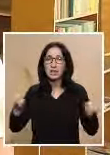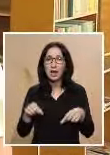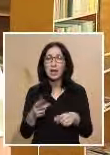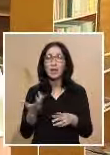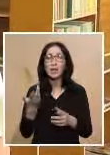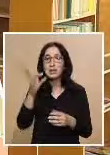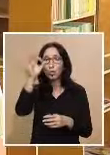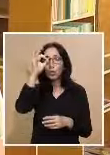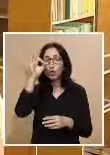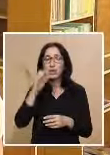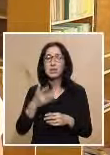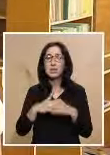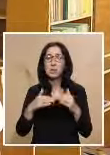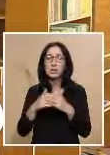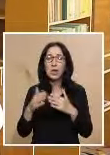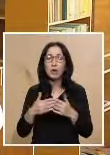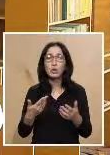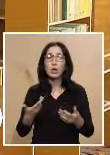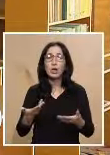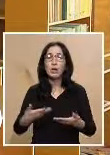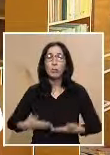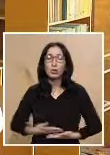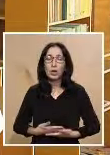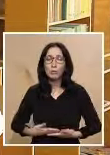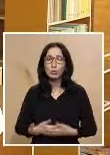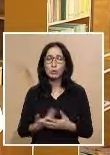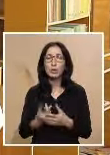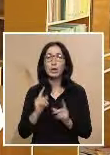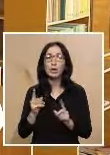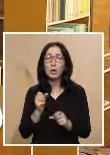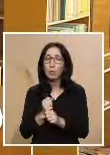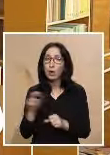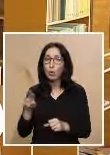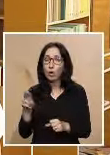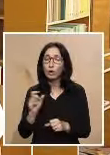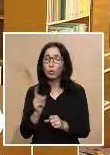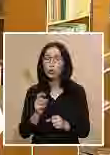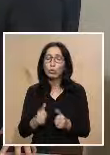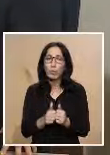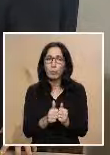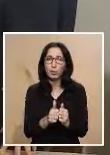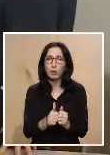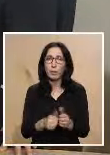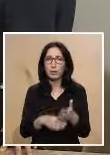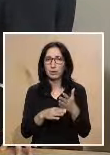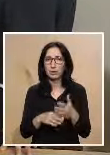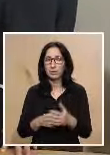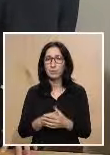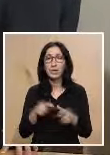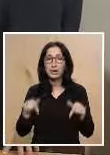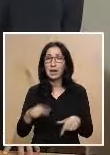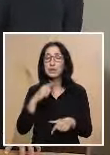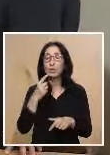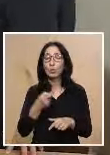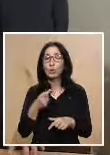с специални образователни потребности, но работим с колежки, които ни подкрепят през цялата учебна година и не само. А